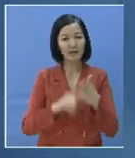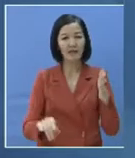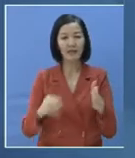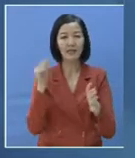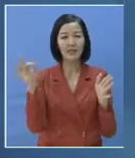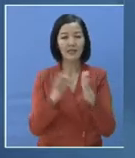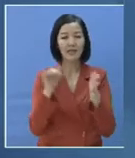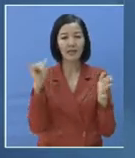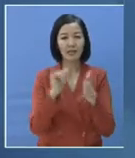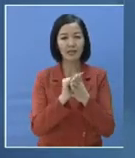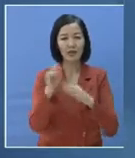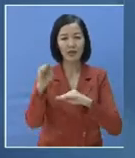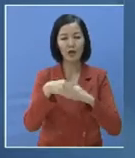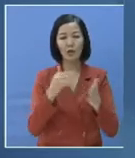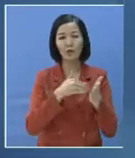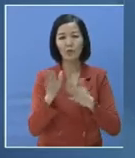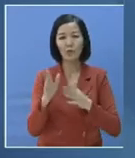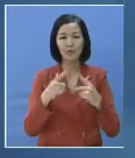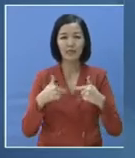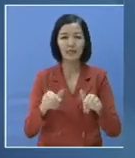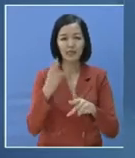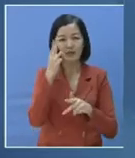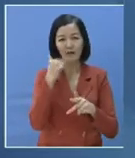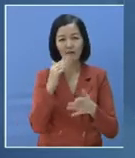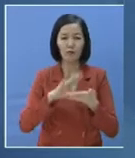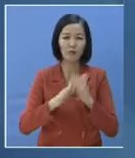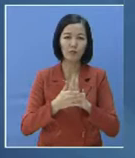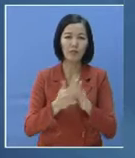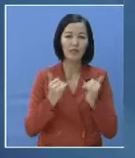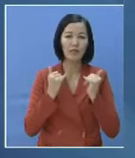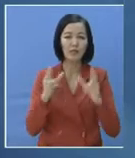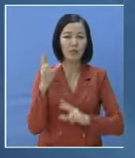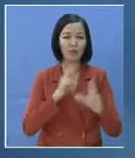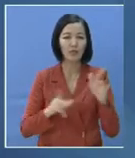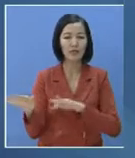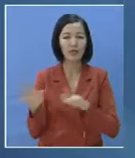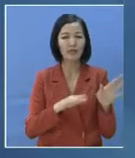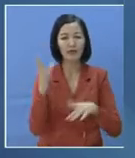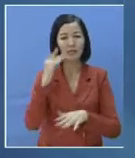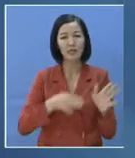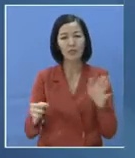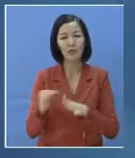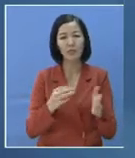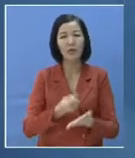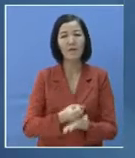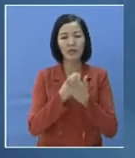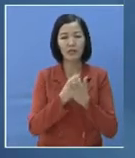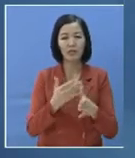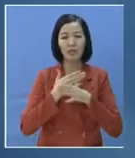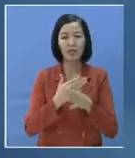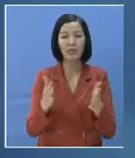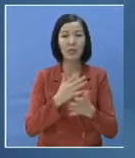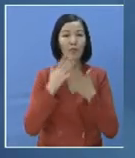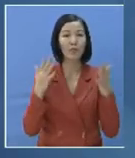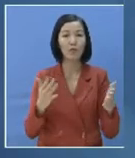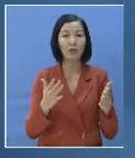– искоренение бытовой коррупции и создание комфортных условий для студентов. Акцию в Алматинской области поддержали и, более